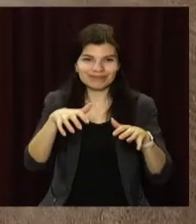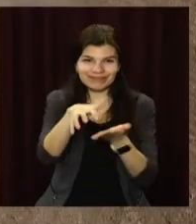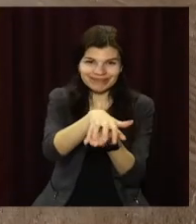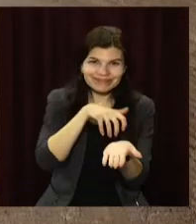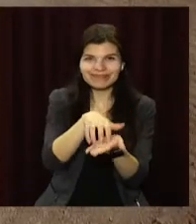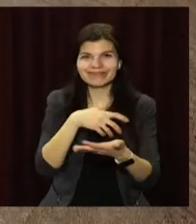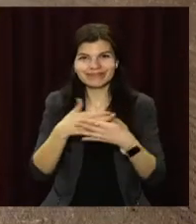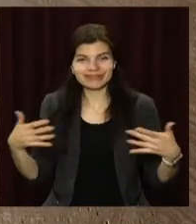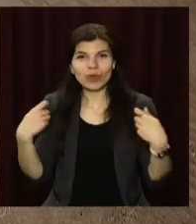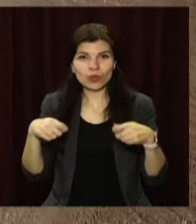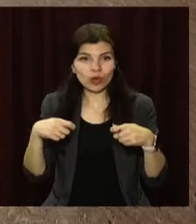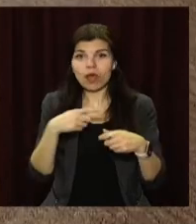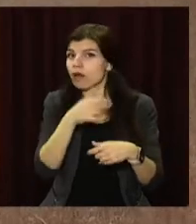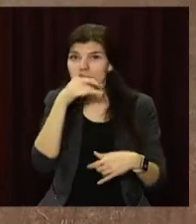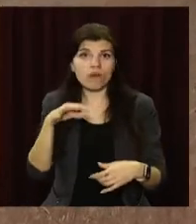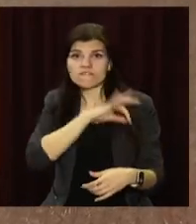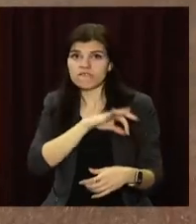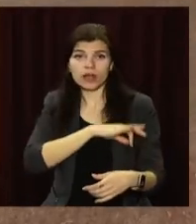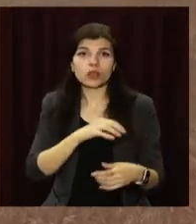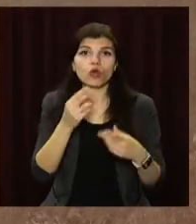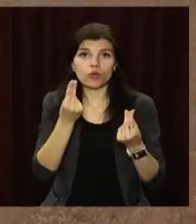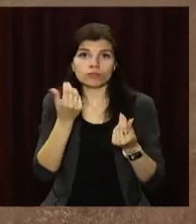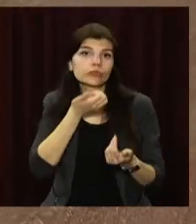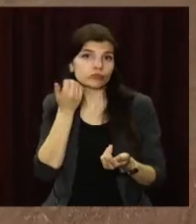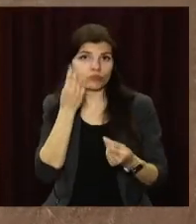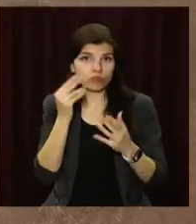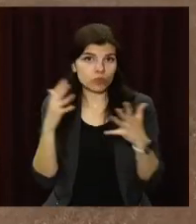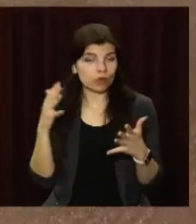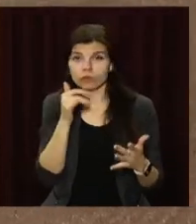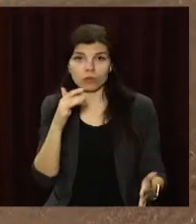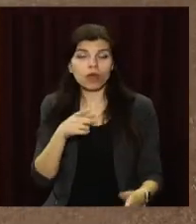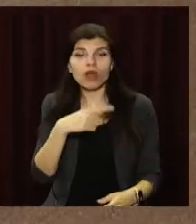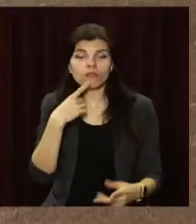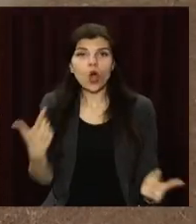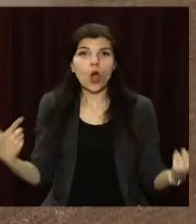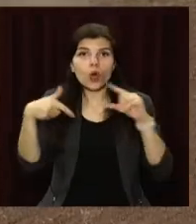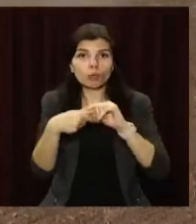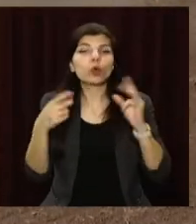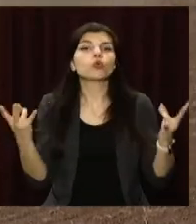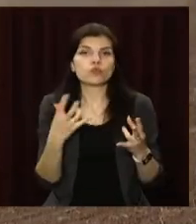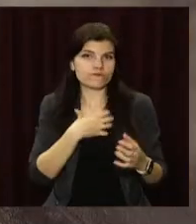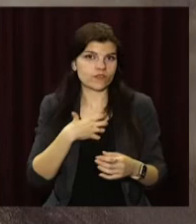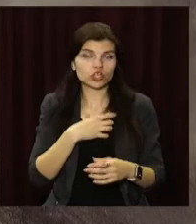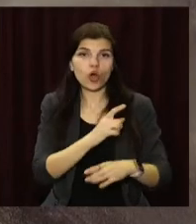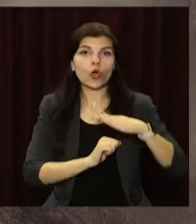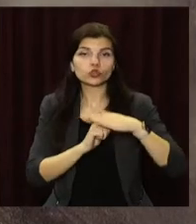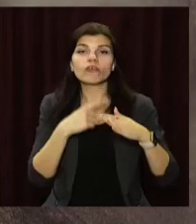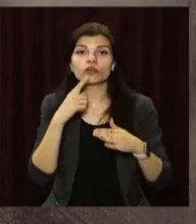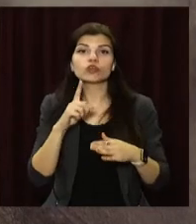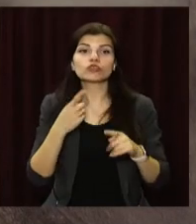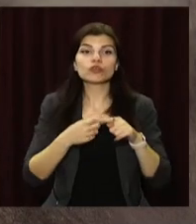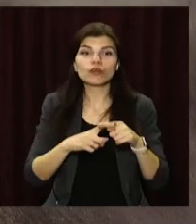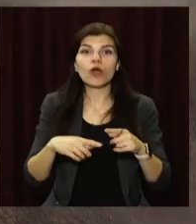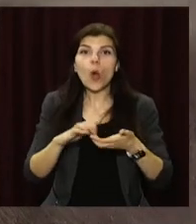може сформувати вигідні ціни на продаж товару. Тому таке об'єднання вважають необхідністю. Його засновники кажуть,